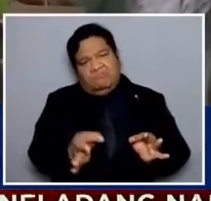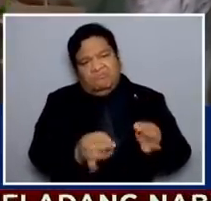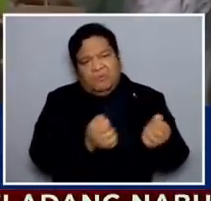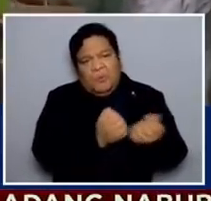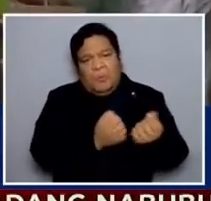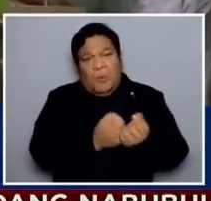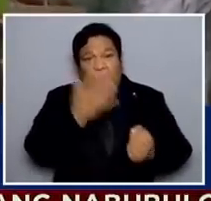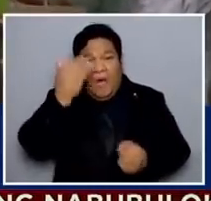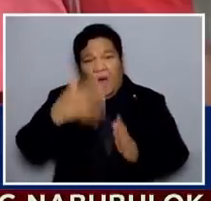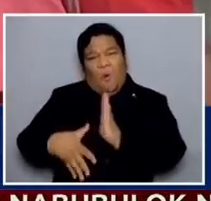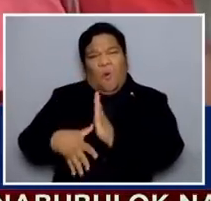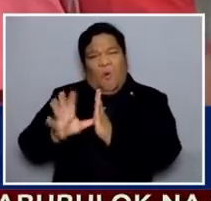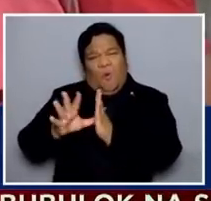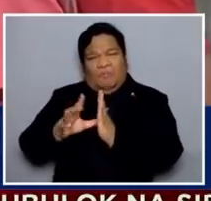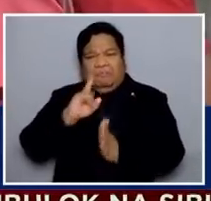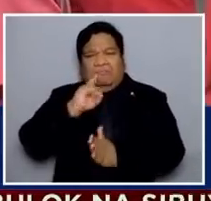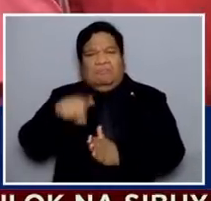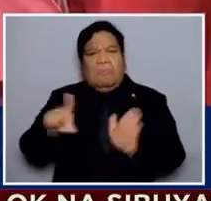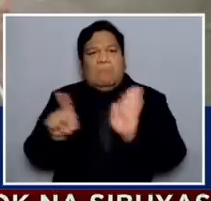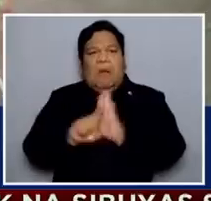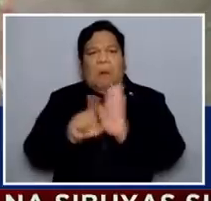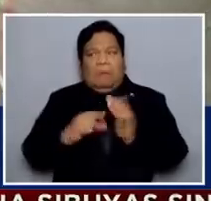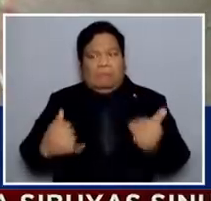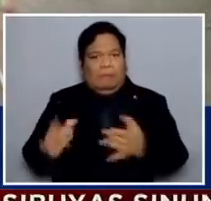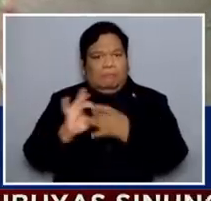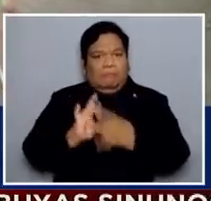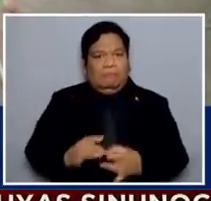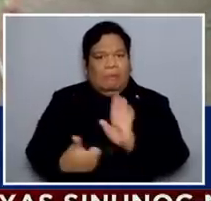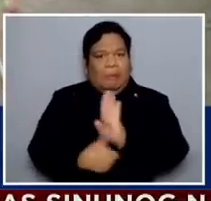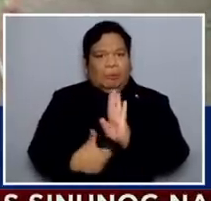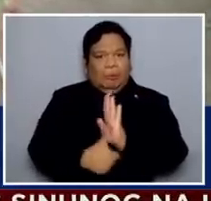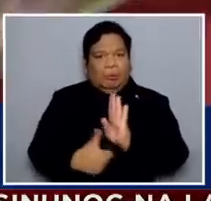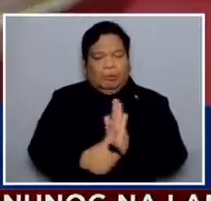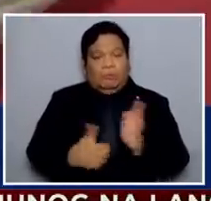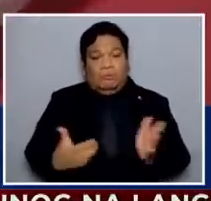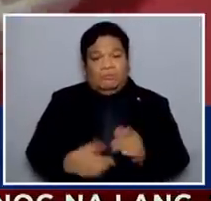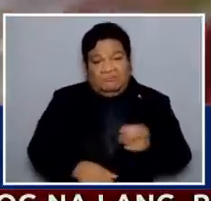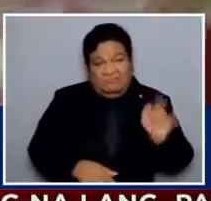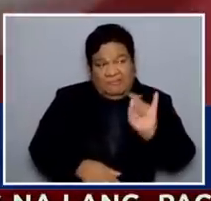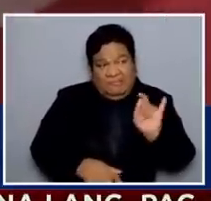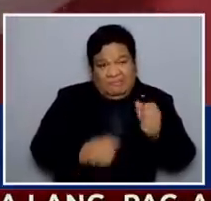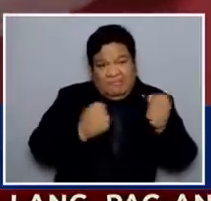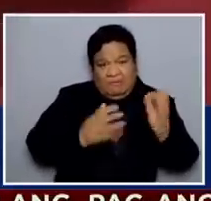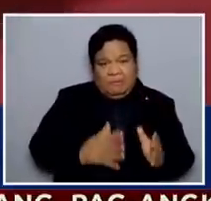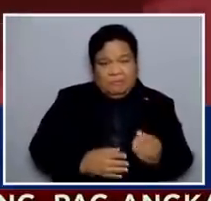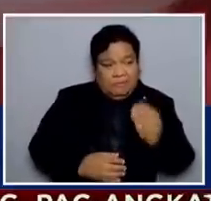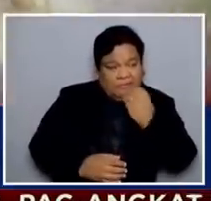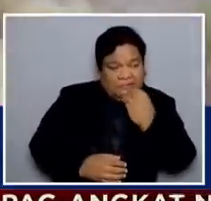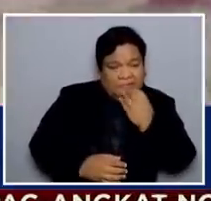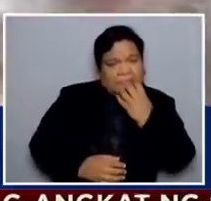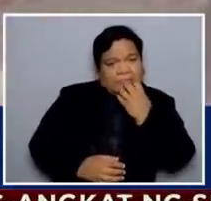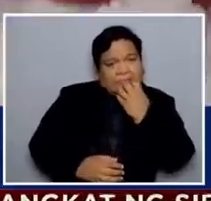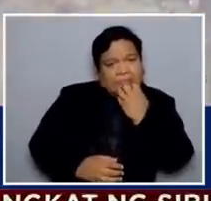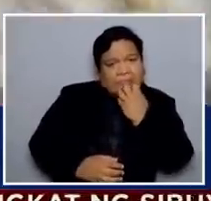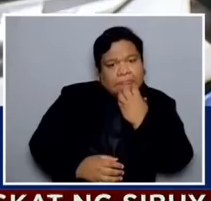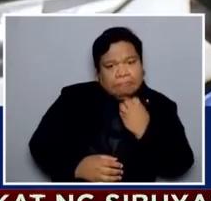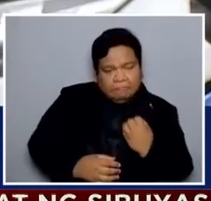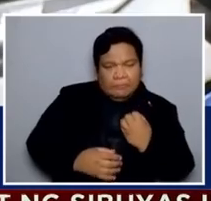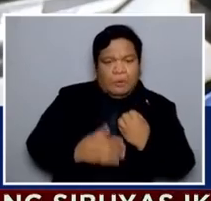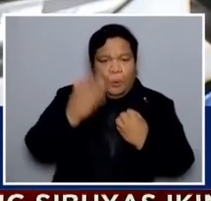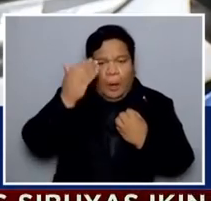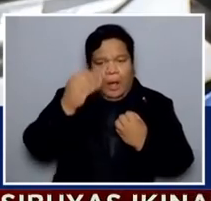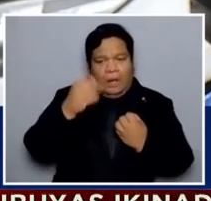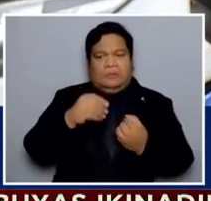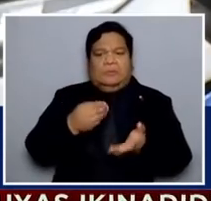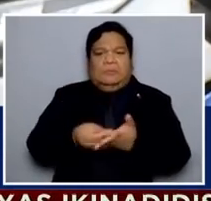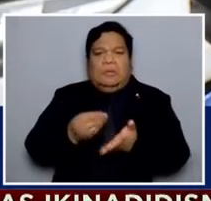nadismaya rin ang mga driver na todo tipid na kahit sa pagkain para lang may pang boundary at pang gasolina. Nainip